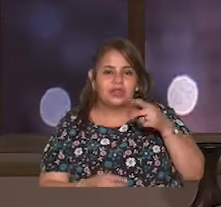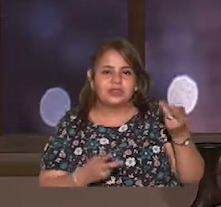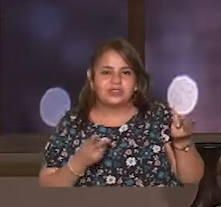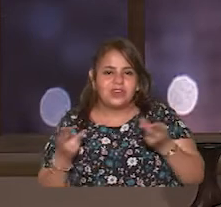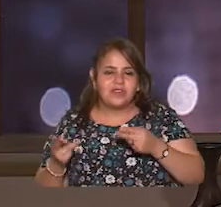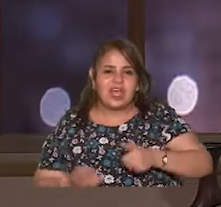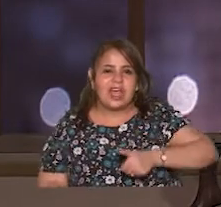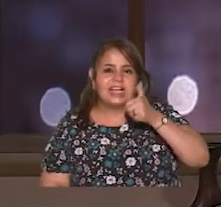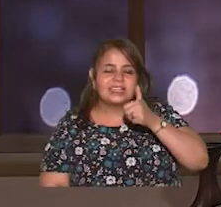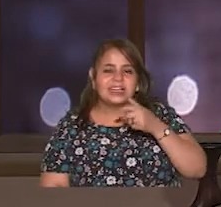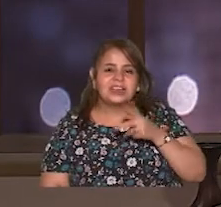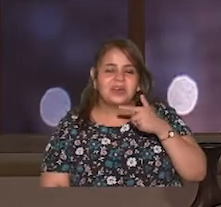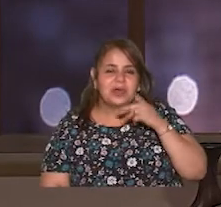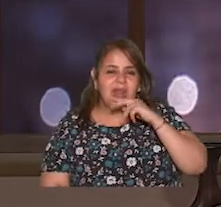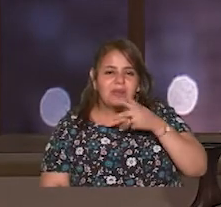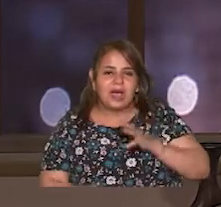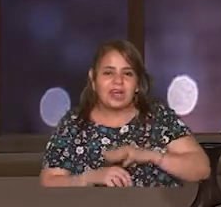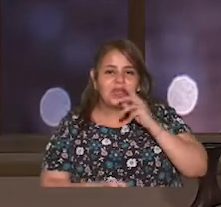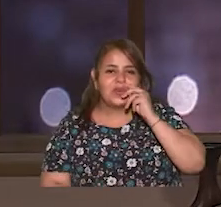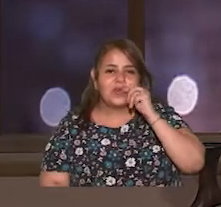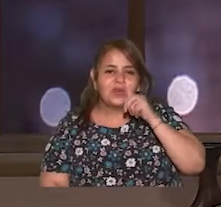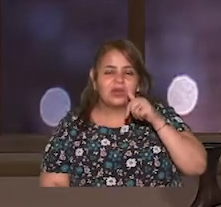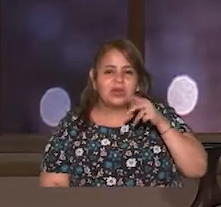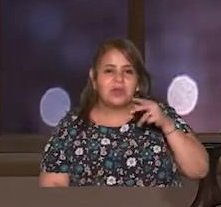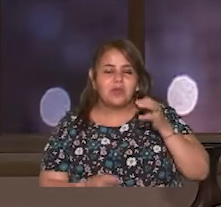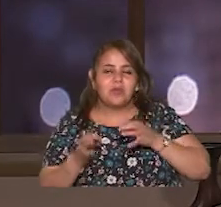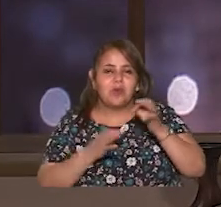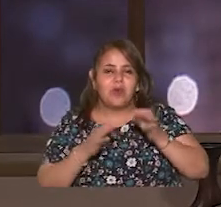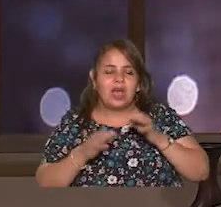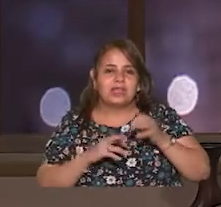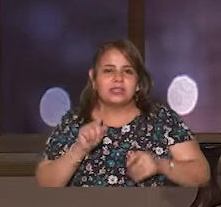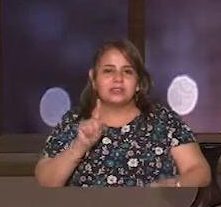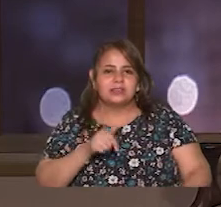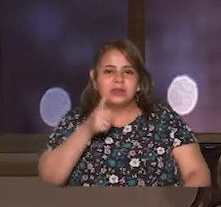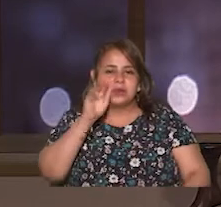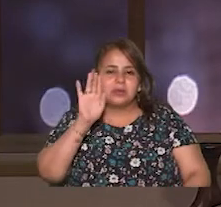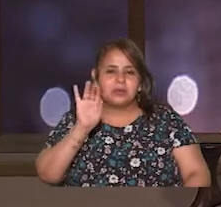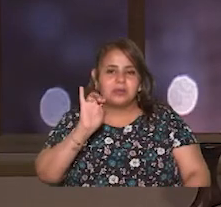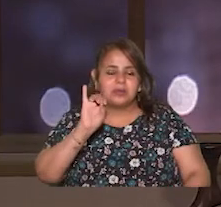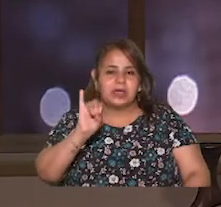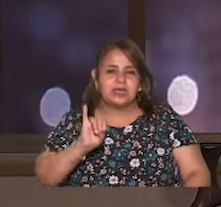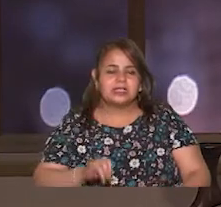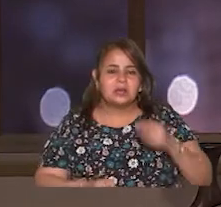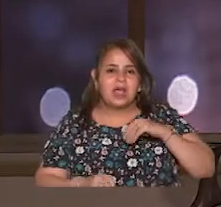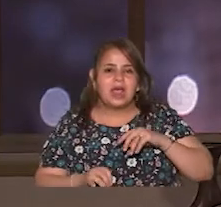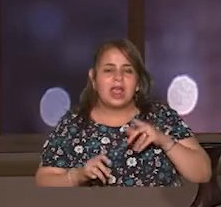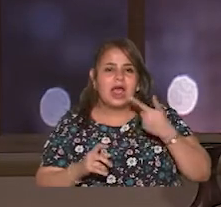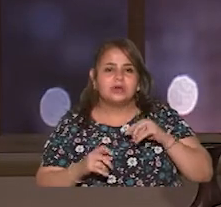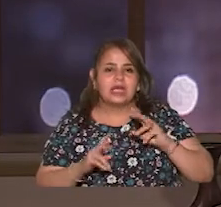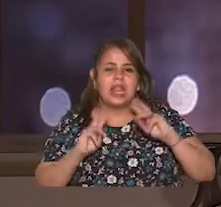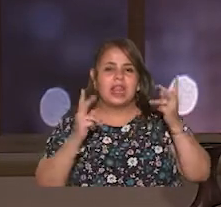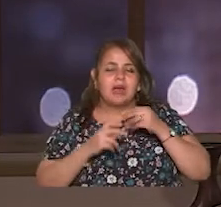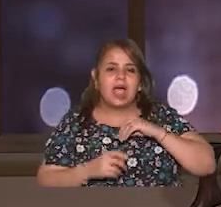وأحسن حد يكلمنا عن الموضوع ده المهندس باسم عبد الملك، مؤسس مبادرة العالم يحتاج إلى أب في